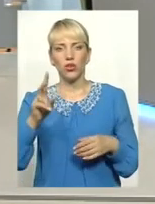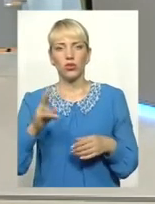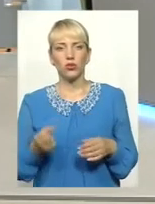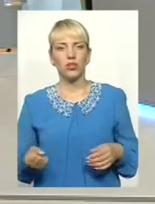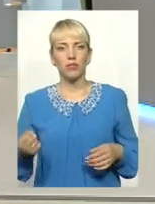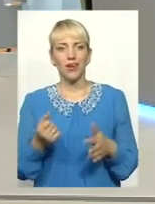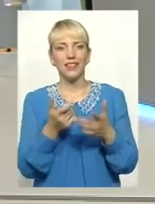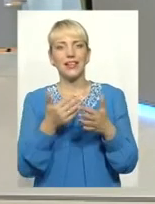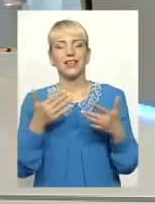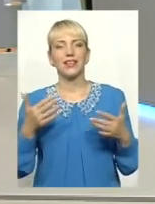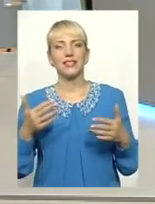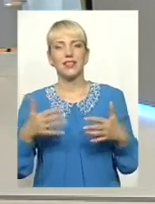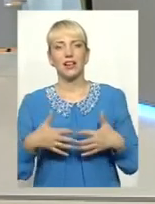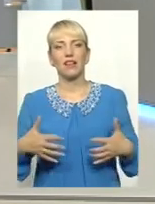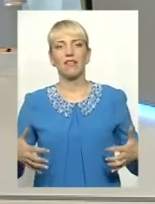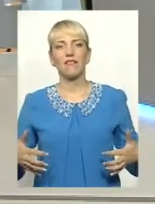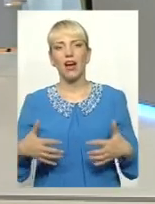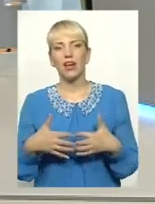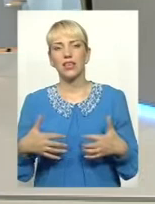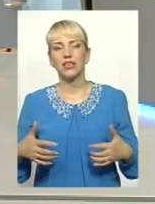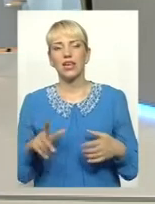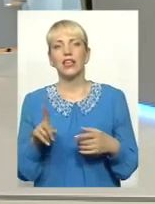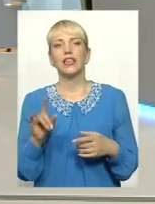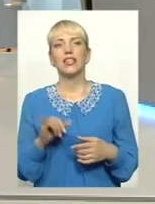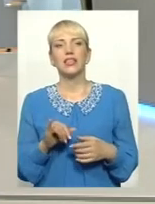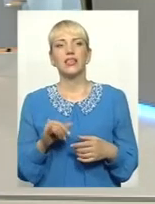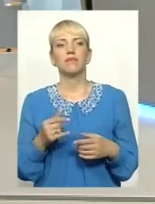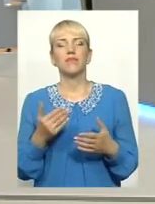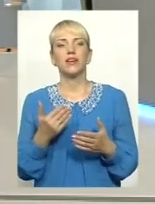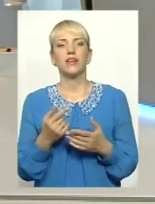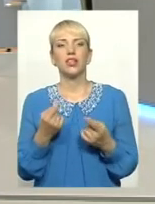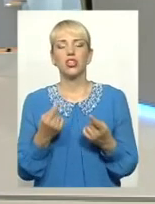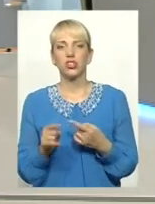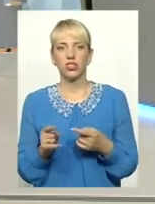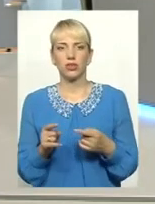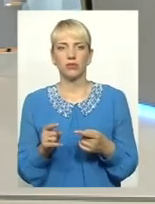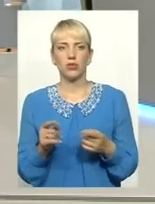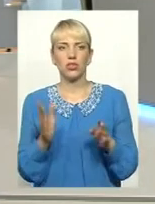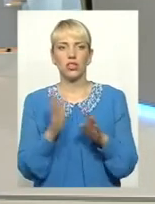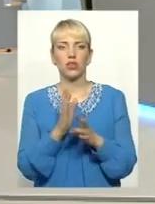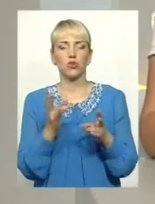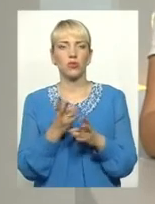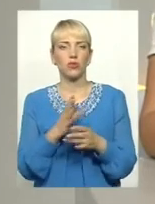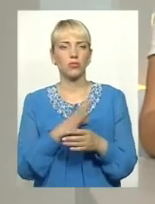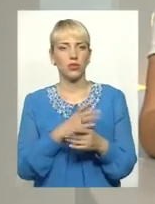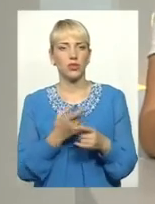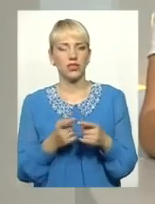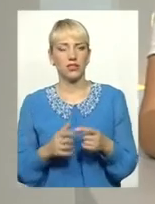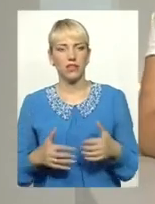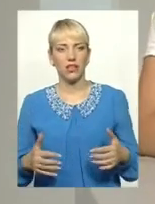які б мали б зовсім в іншому середовищі перебувати, так? Чи він